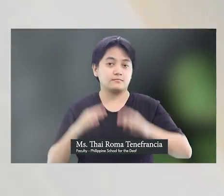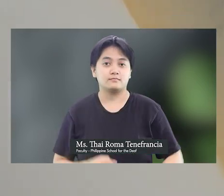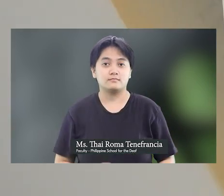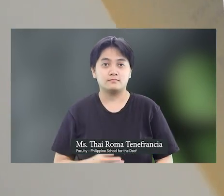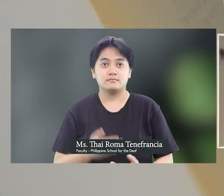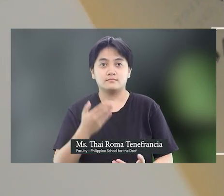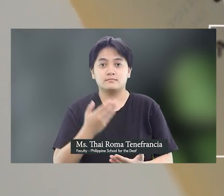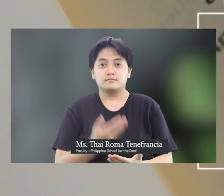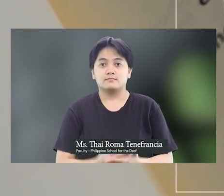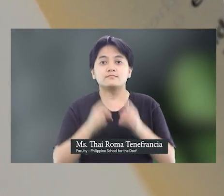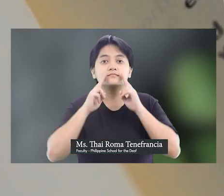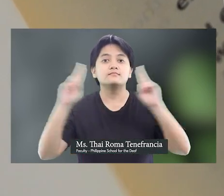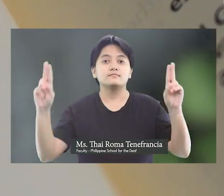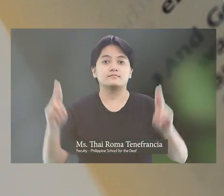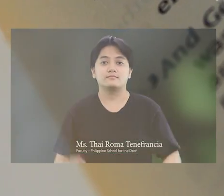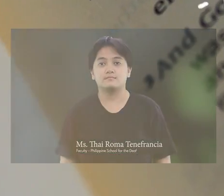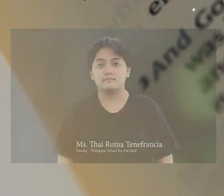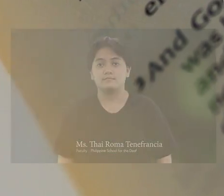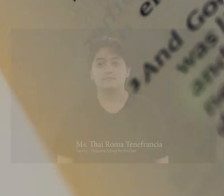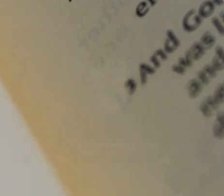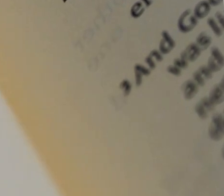balita.